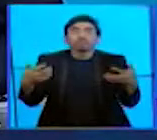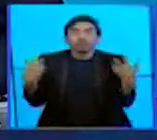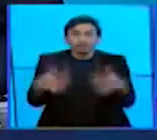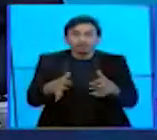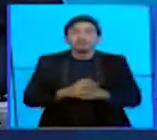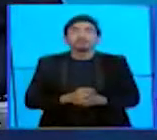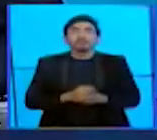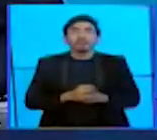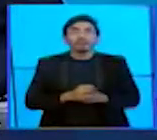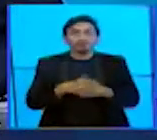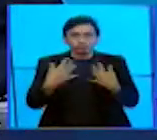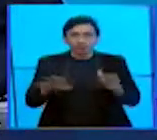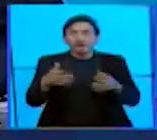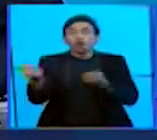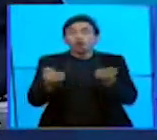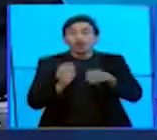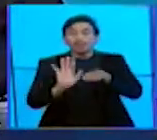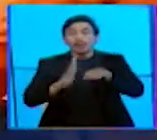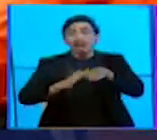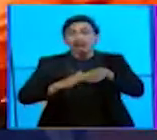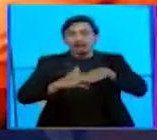menyingkirkan bagian depan truk.